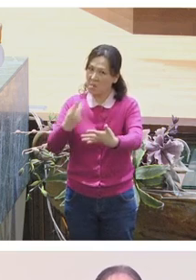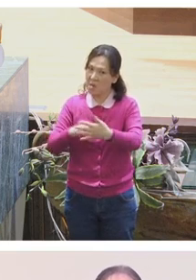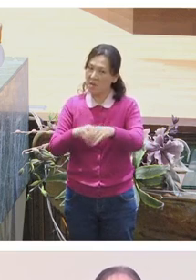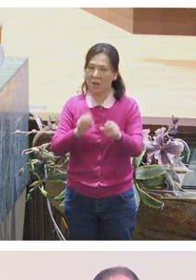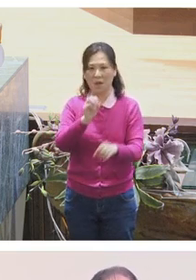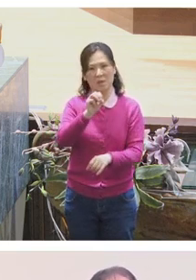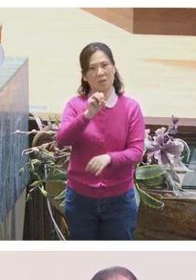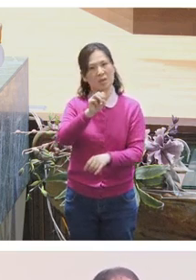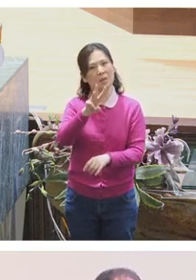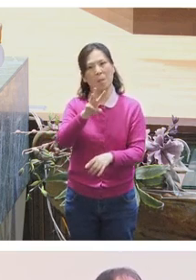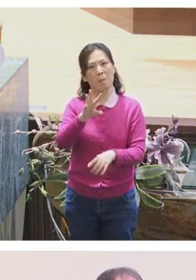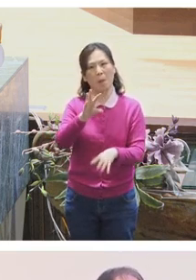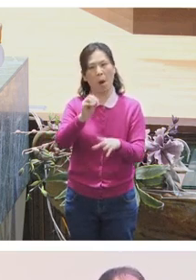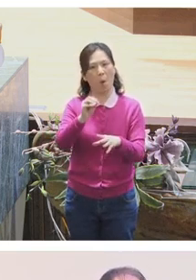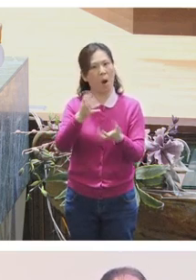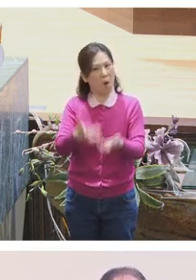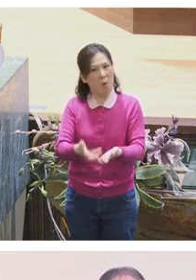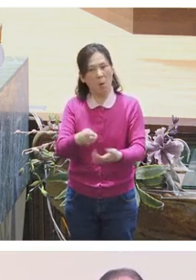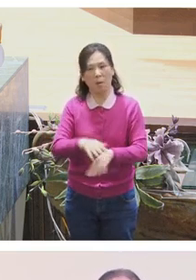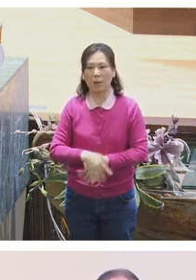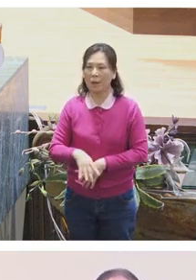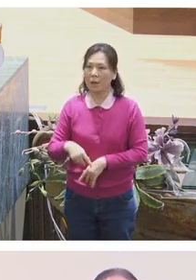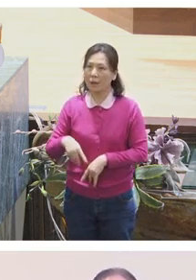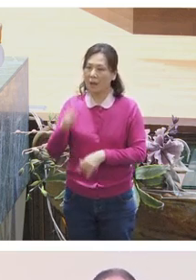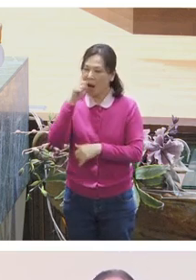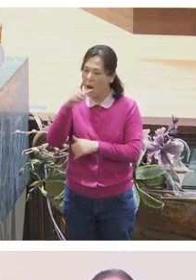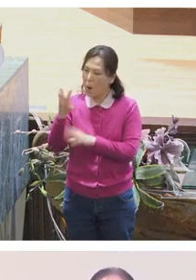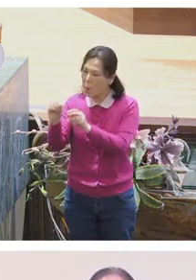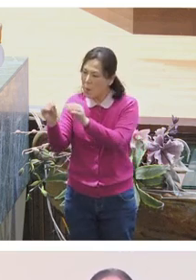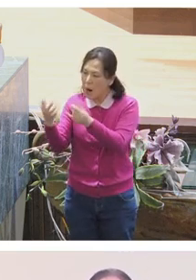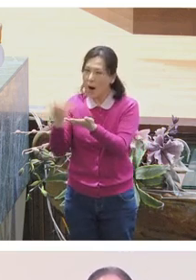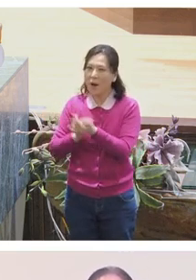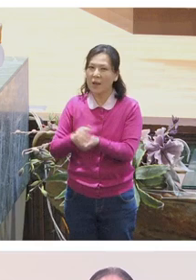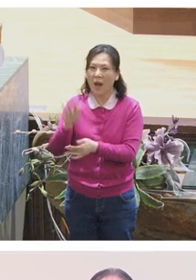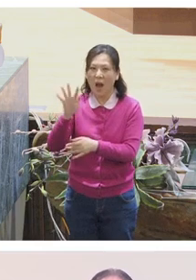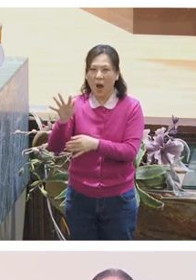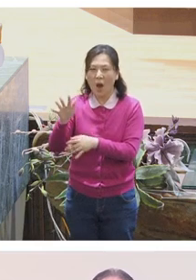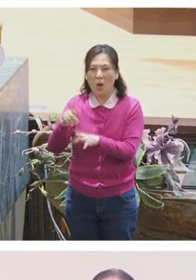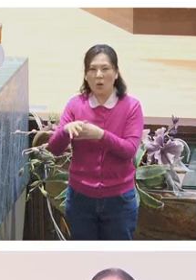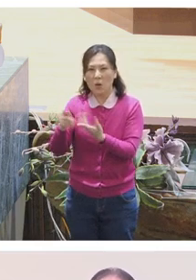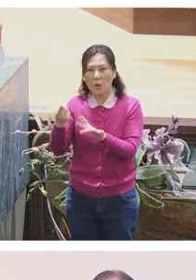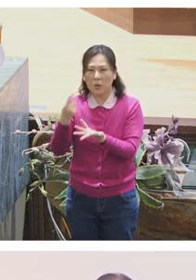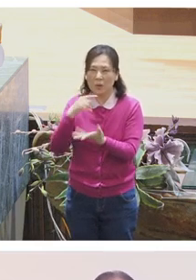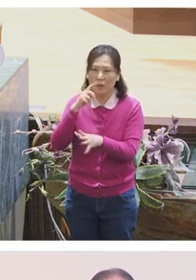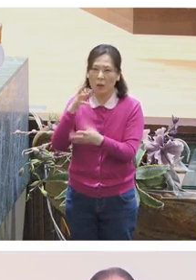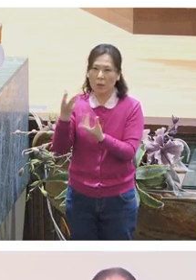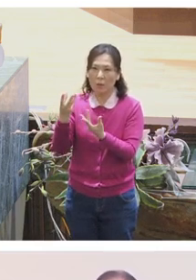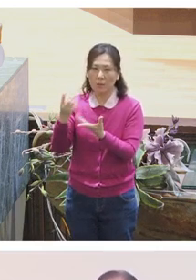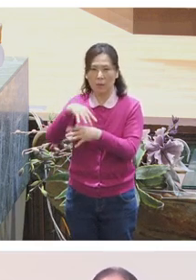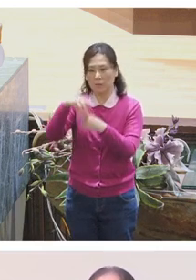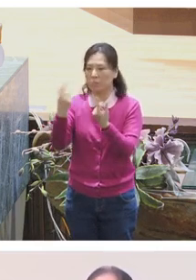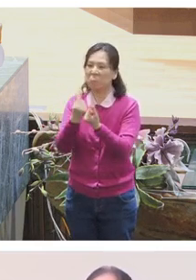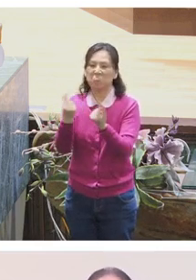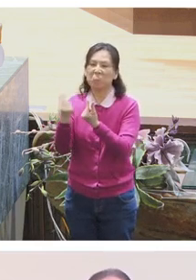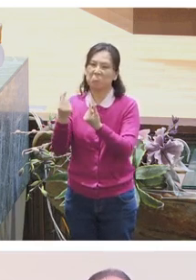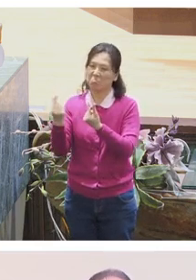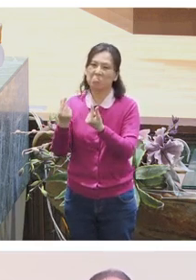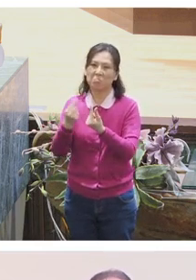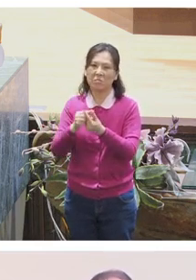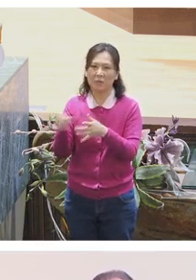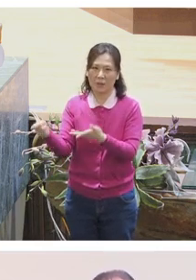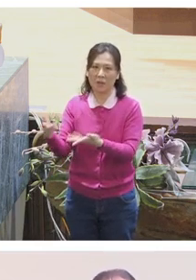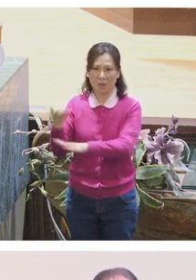的你可能没有想到的污泥啊、有机污泥、无机污泥等等，其实也都是用类似的手法在